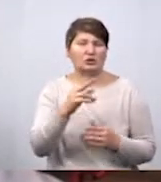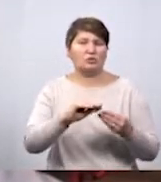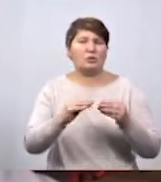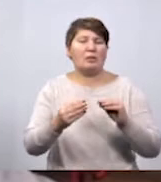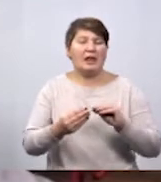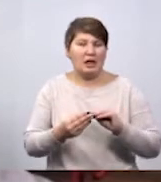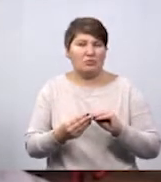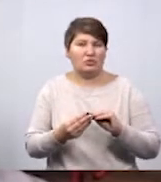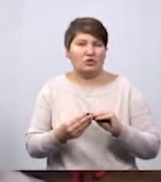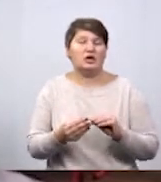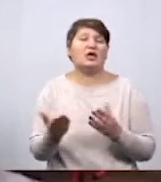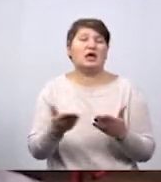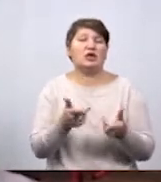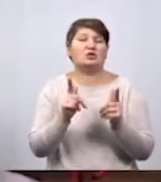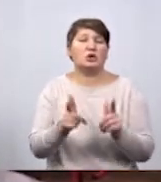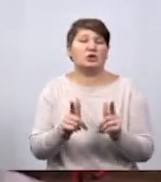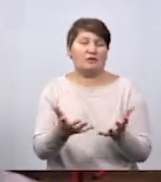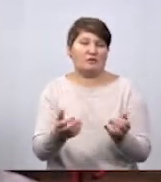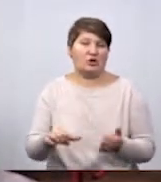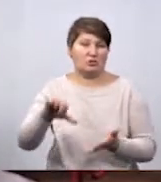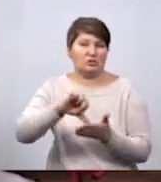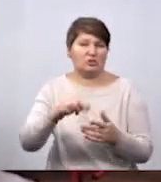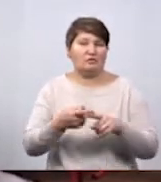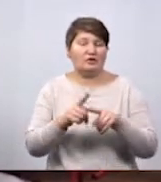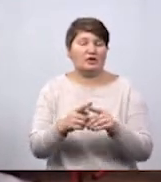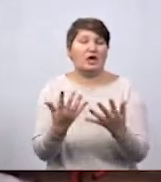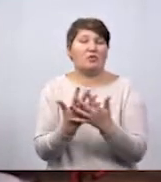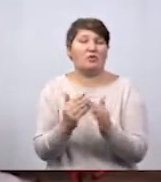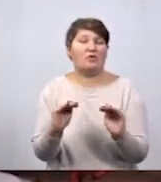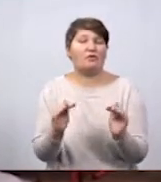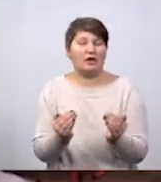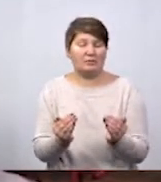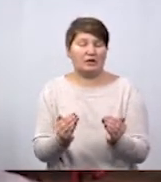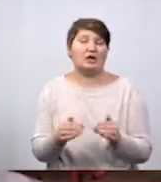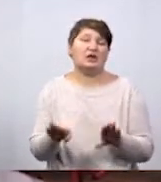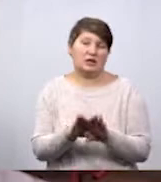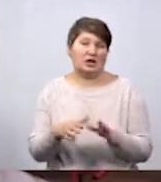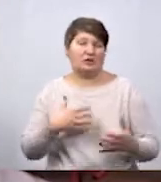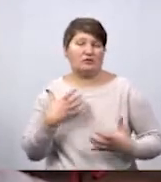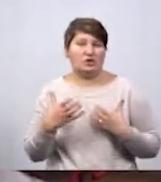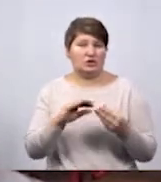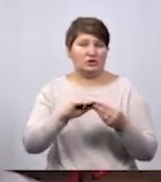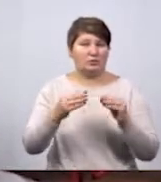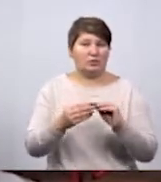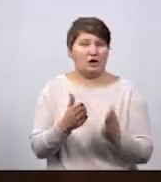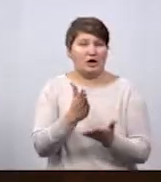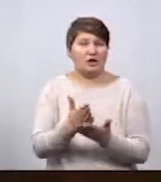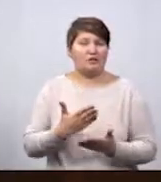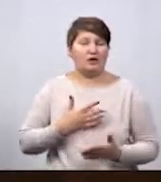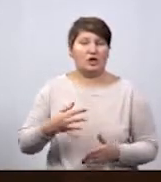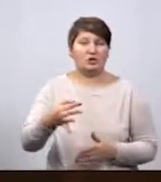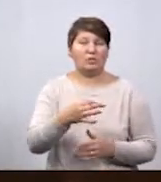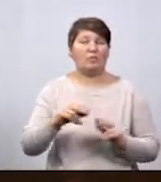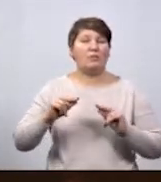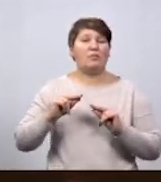які зголосилися прийняти участь в даному соціальному відеоролику і які також хвилюються за проблеми, яка в нас є в нашій області.